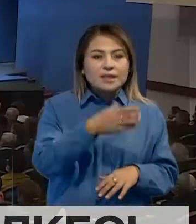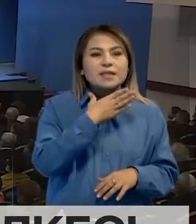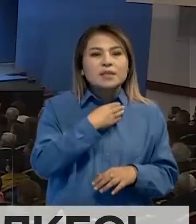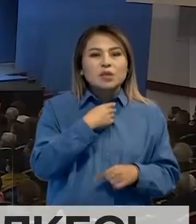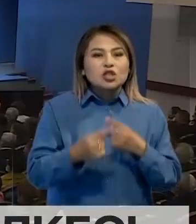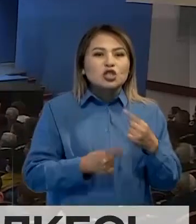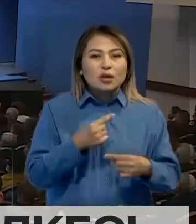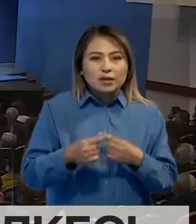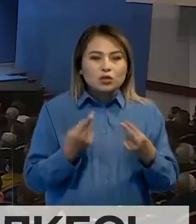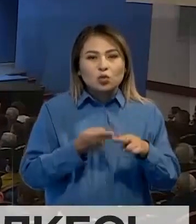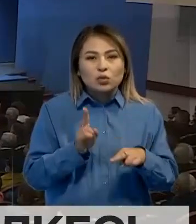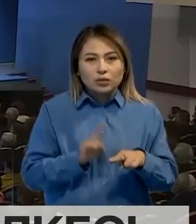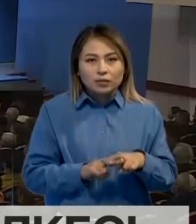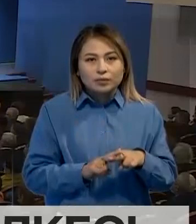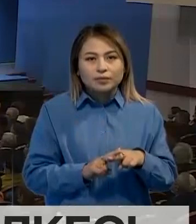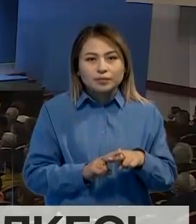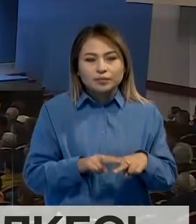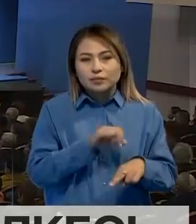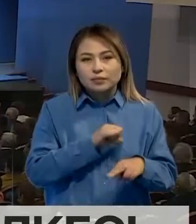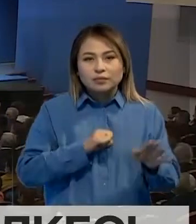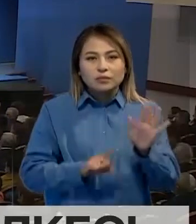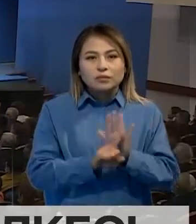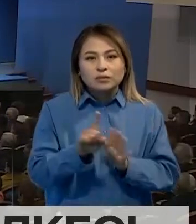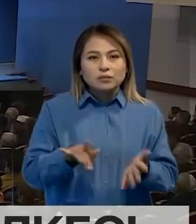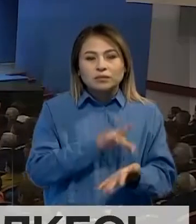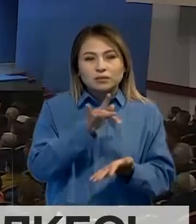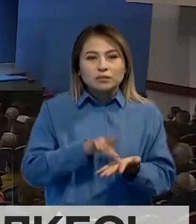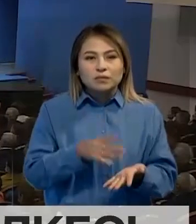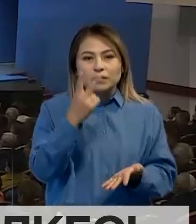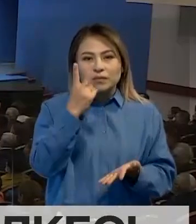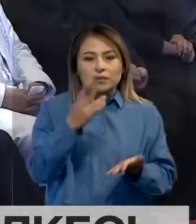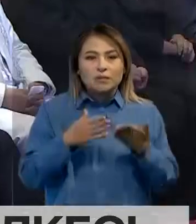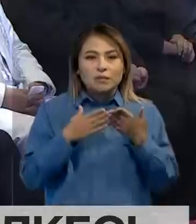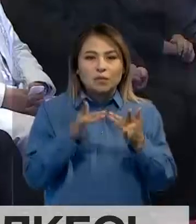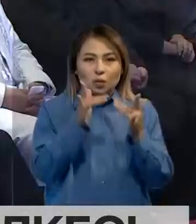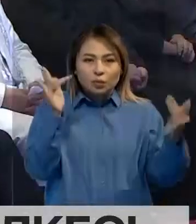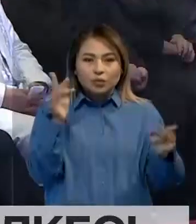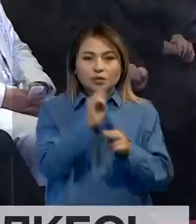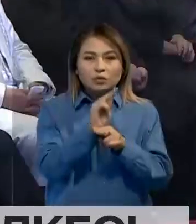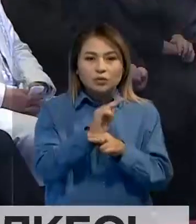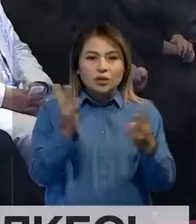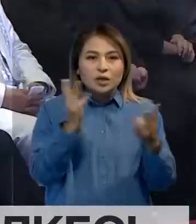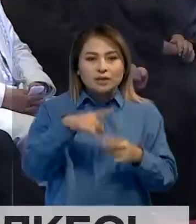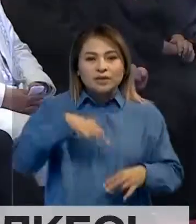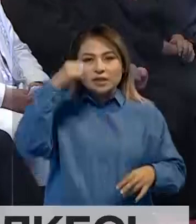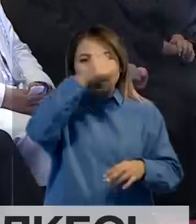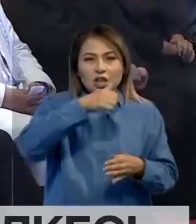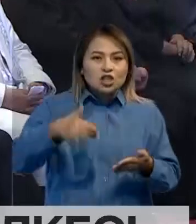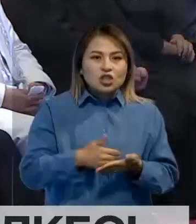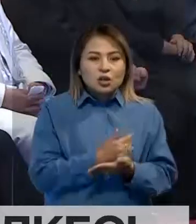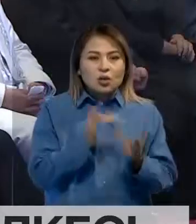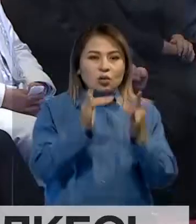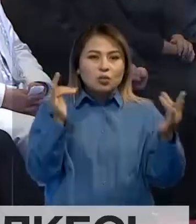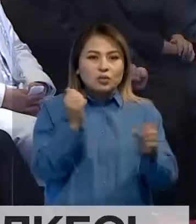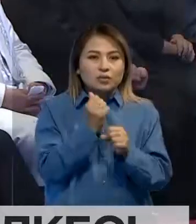өтеді. Сондықтан ең алдымен қаладағы екі көпірді жөндеу қажет. Биыл мұнда жаңа көпірдің